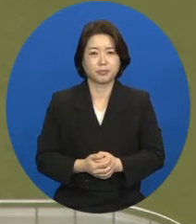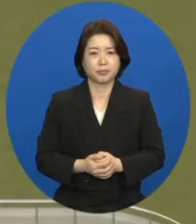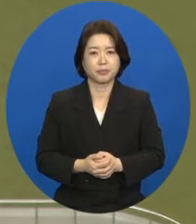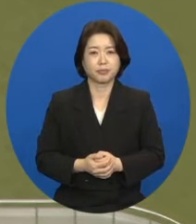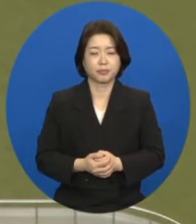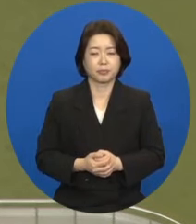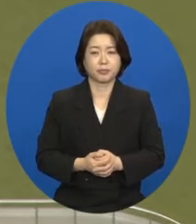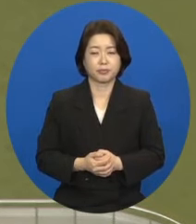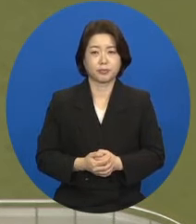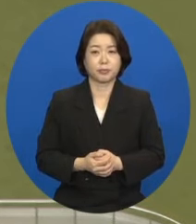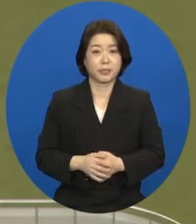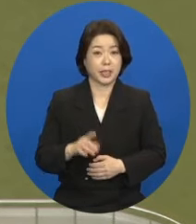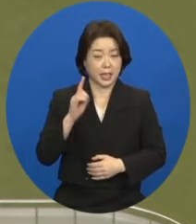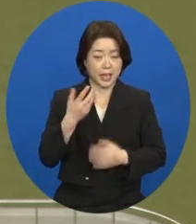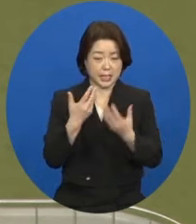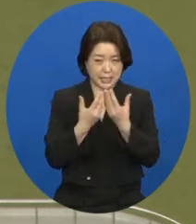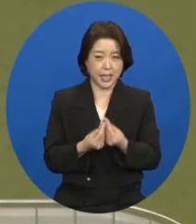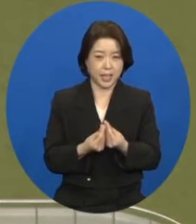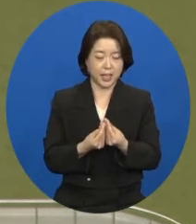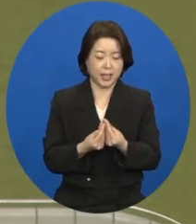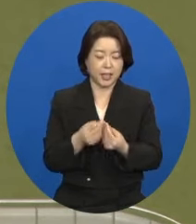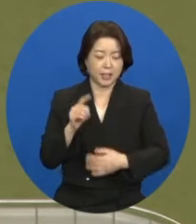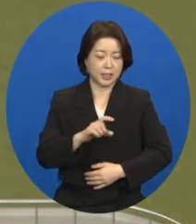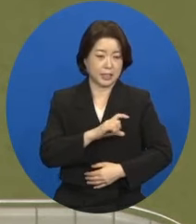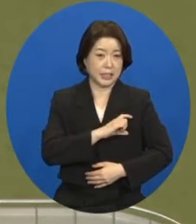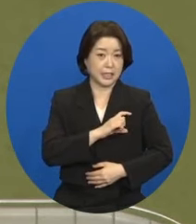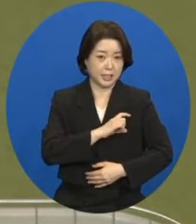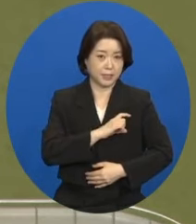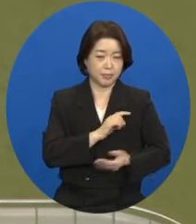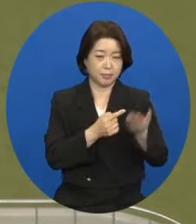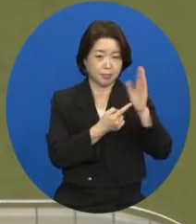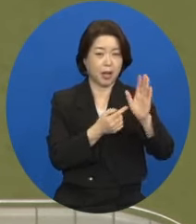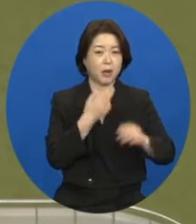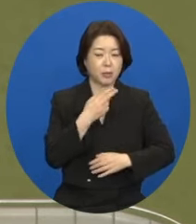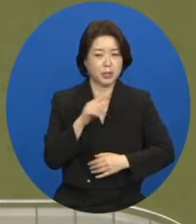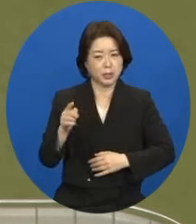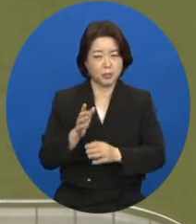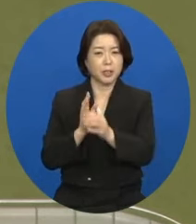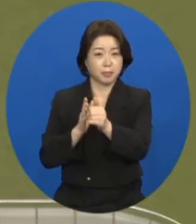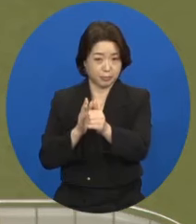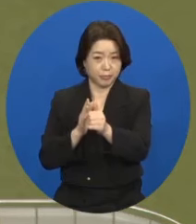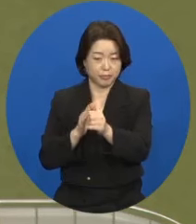우리 익명을 나눌 텐데 우리 그분에게 양해를 구하고 나눕니다.